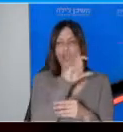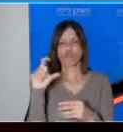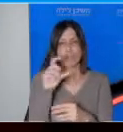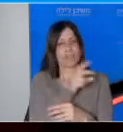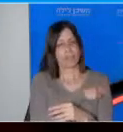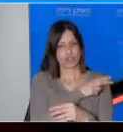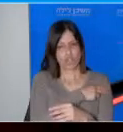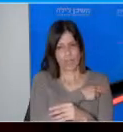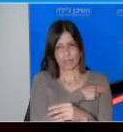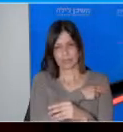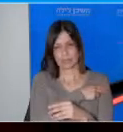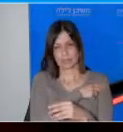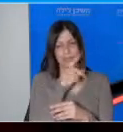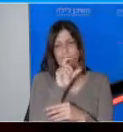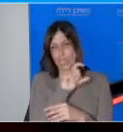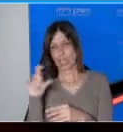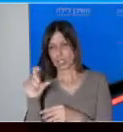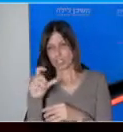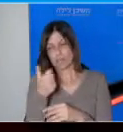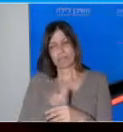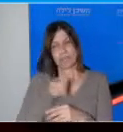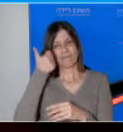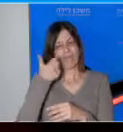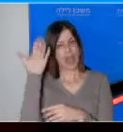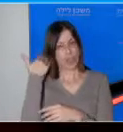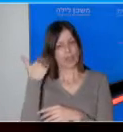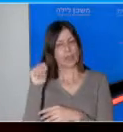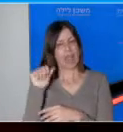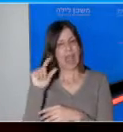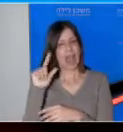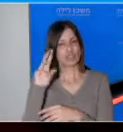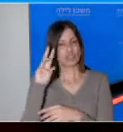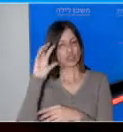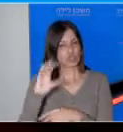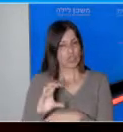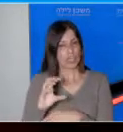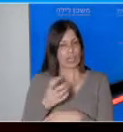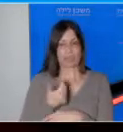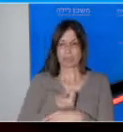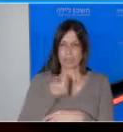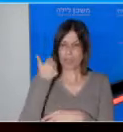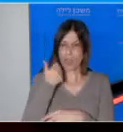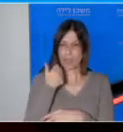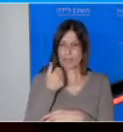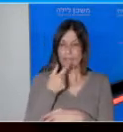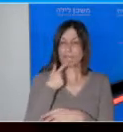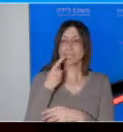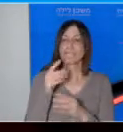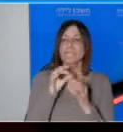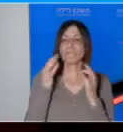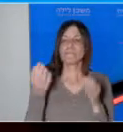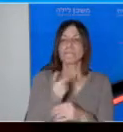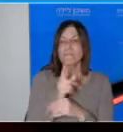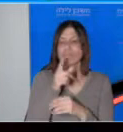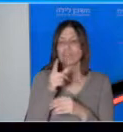המשטרה, האשים את המפכ"ל הקודם אלשיך בהתנהלות. אבל אודי, זה התחיל רק ברגע שזה נגע